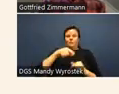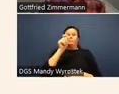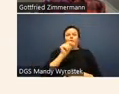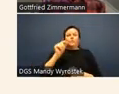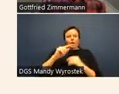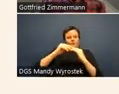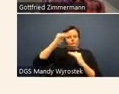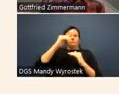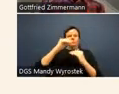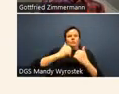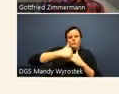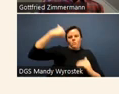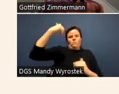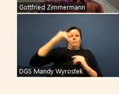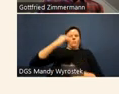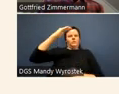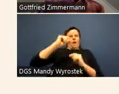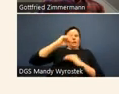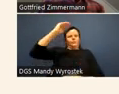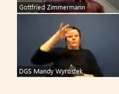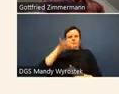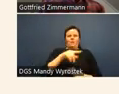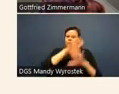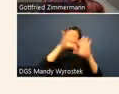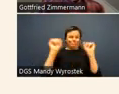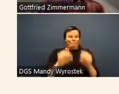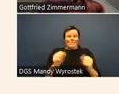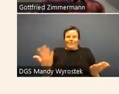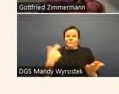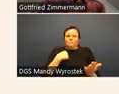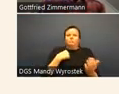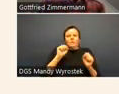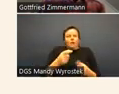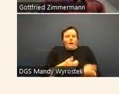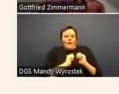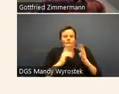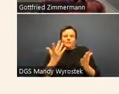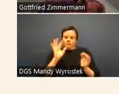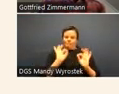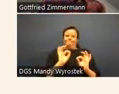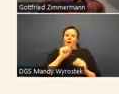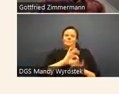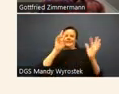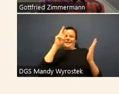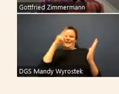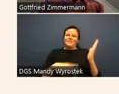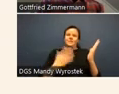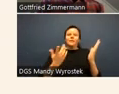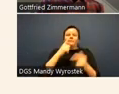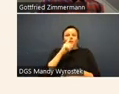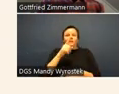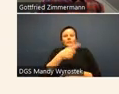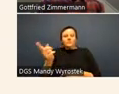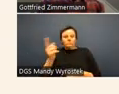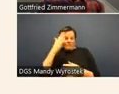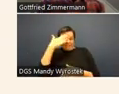das gerne einmal ausprobieren. Es ist insbesondere für Menschen mit kognitiven Einschränkungen ganz hilfreich. Das gibt es übrigens